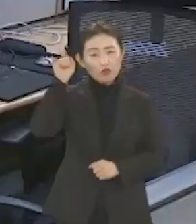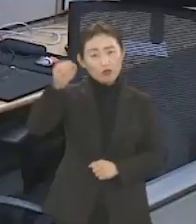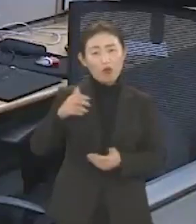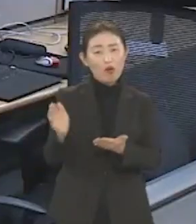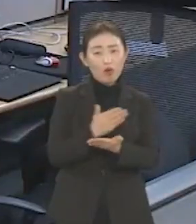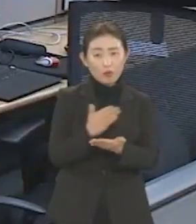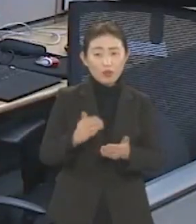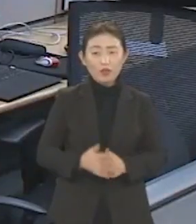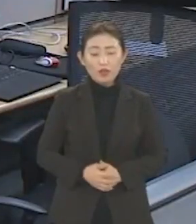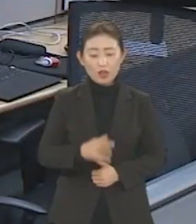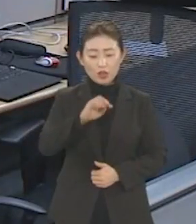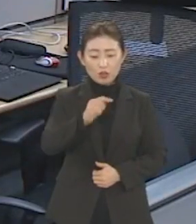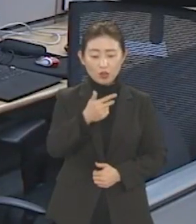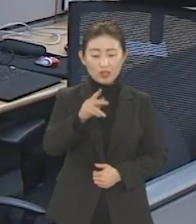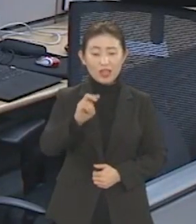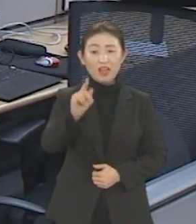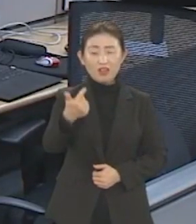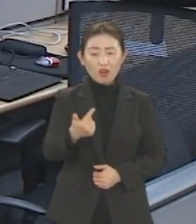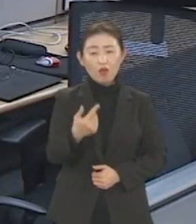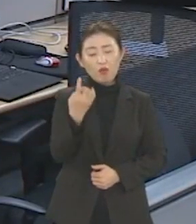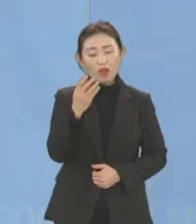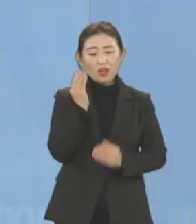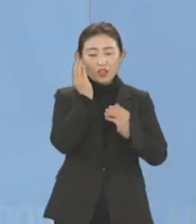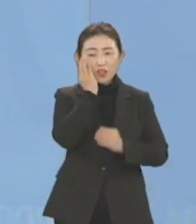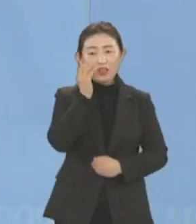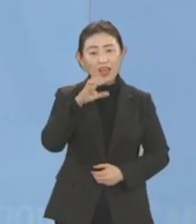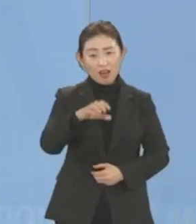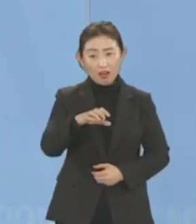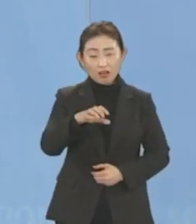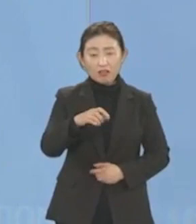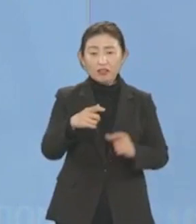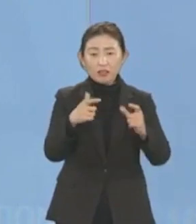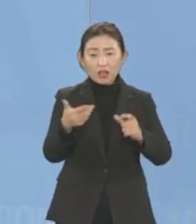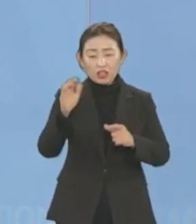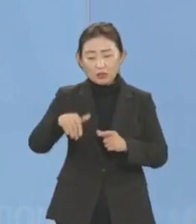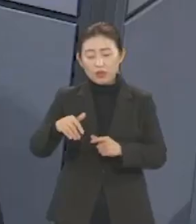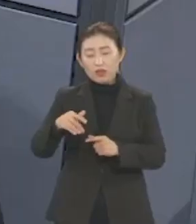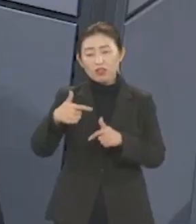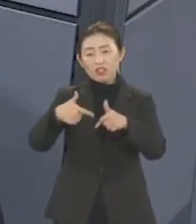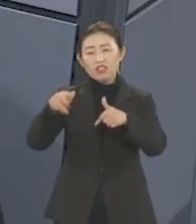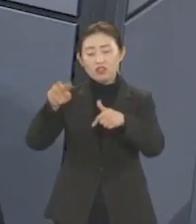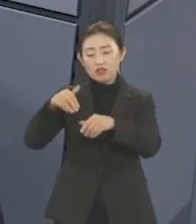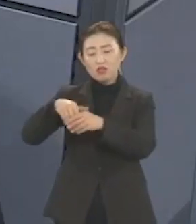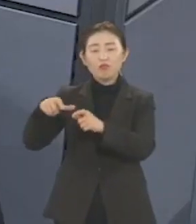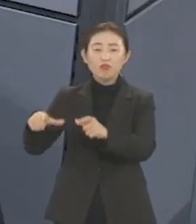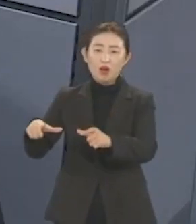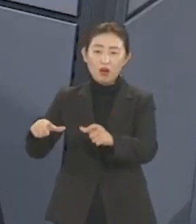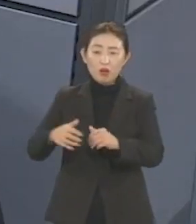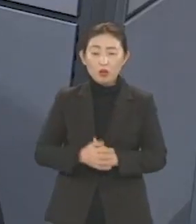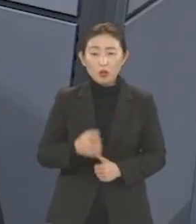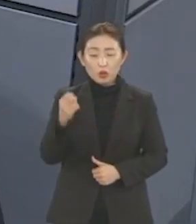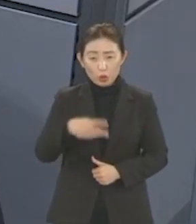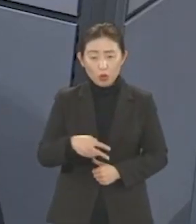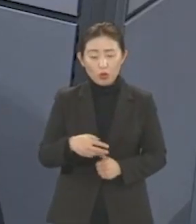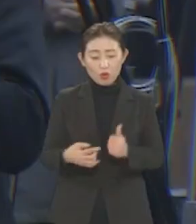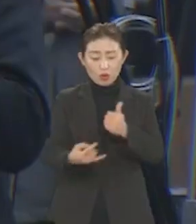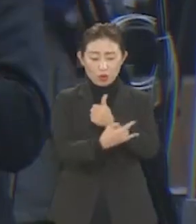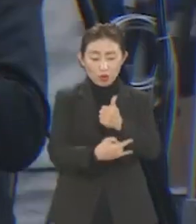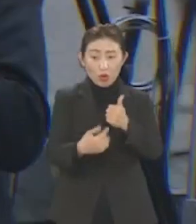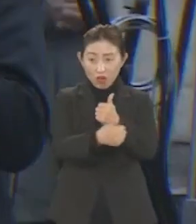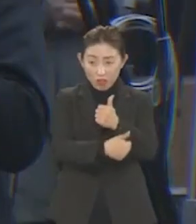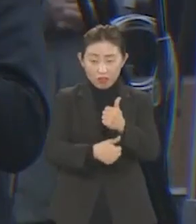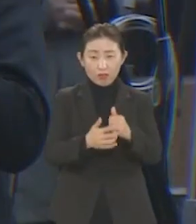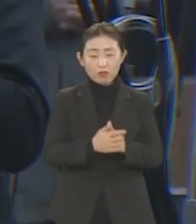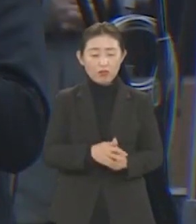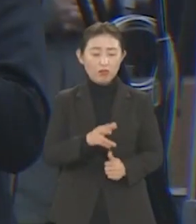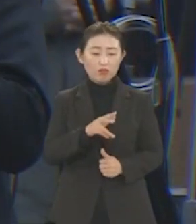의원이 당권 도전에 나섰지만 인천 지역구로 충청 인사로 분류하기 어렵고 당 지도부를 구성하는 최고위원 선거에도